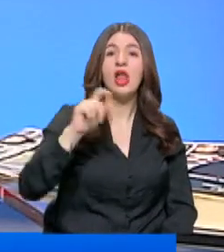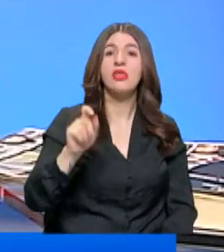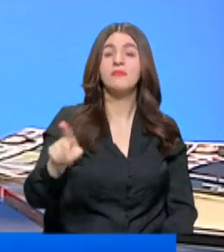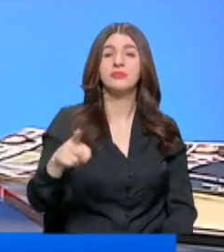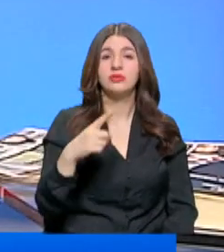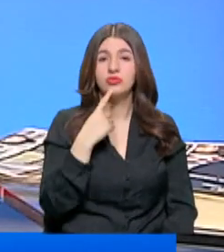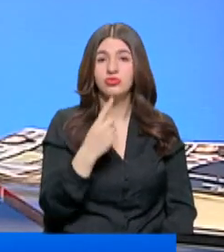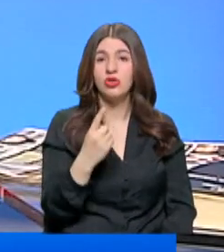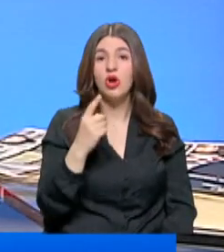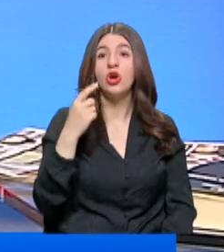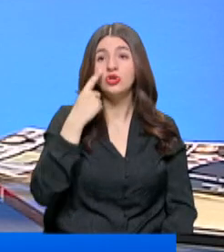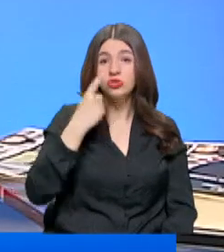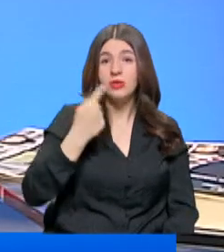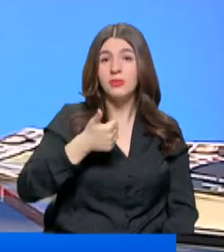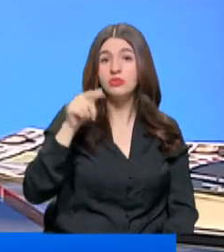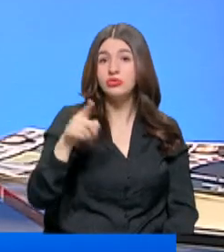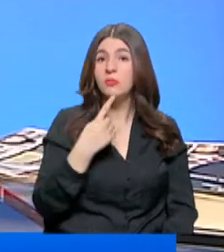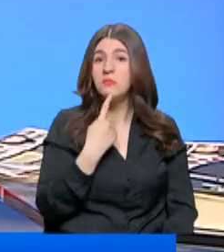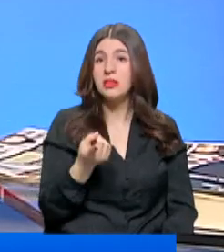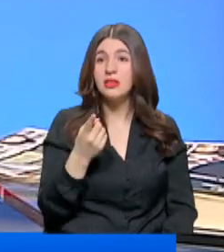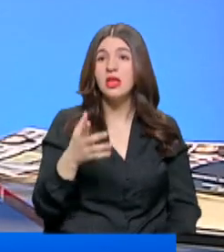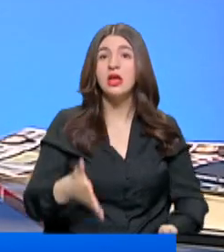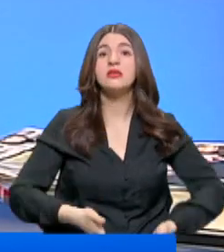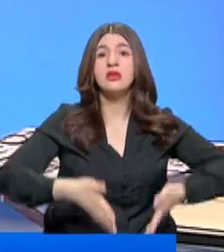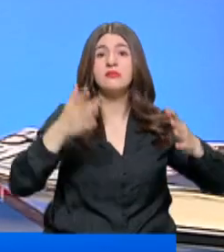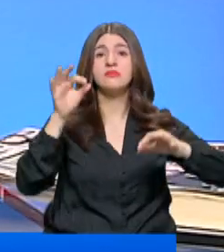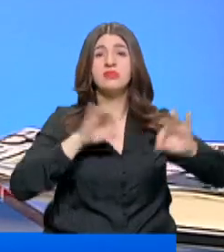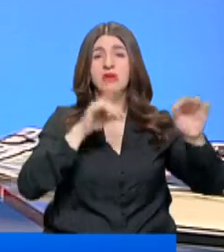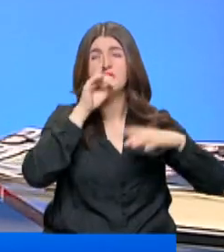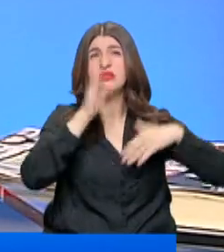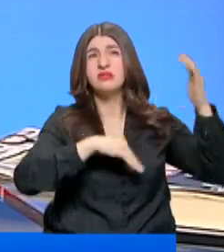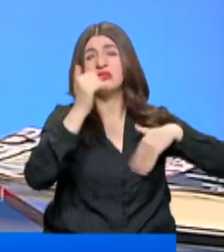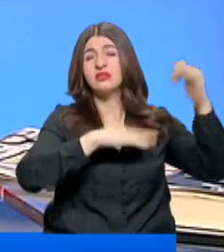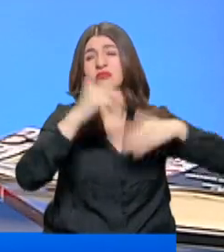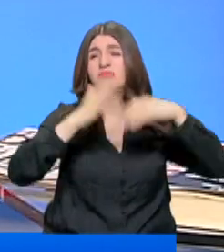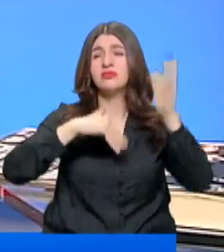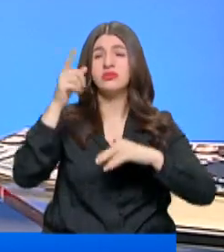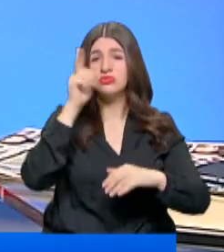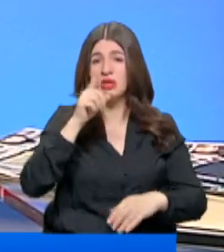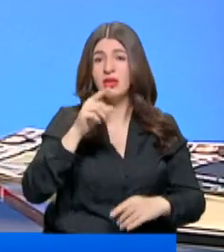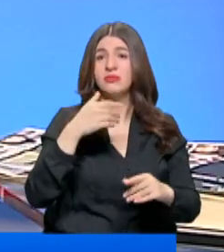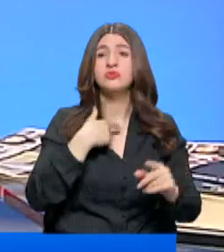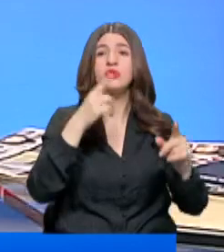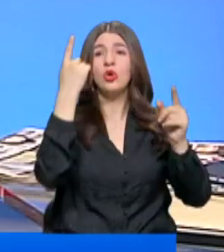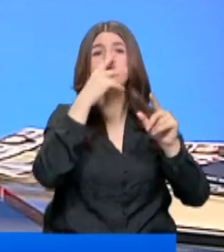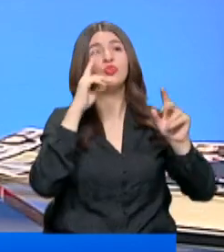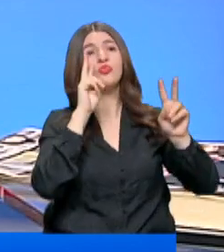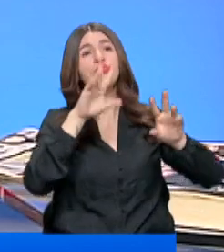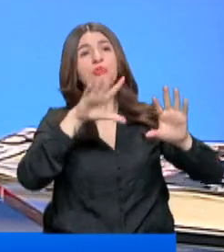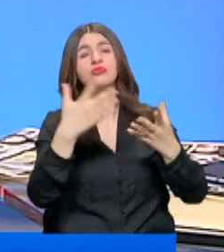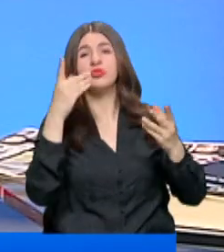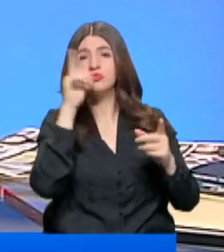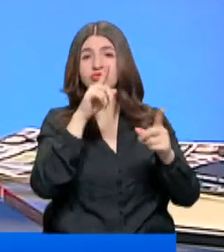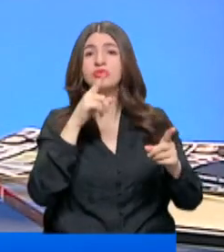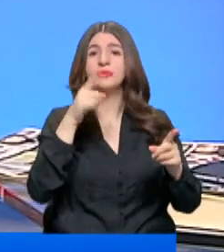ettik Cumhurbaşkanı bunu söyledi dikey mimari ile biz İstanbul'u ziyaret ettik silüetin bozulması ile